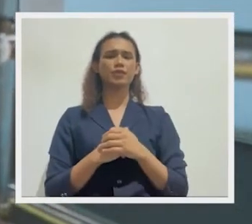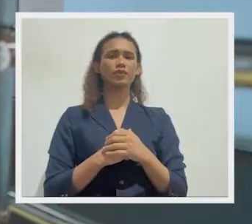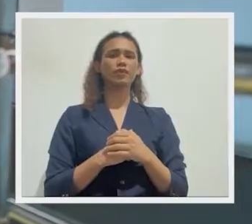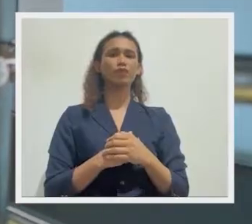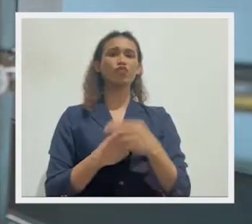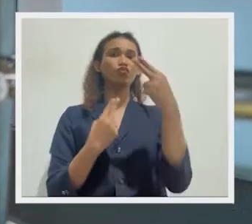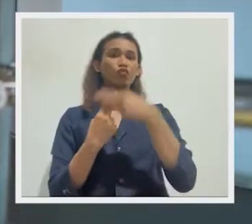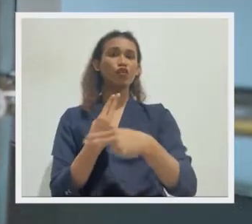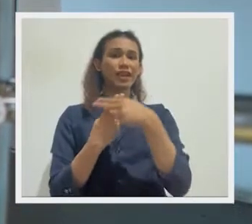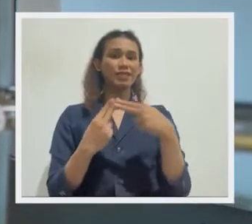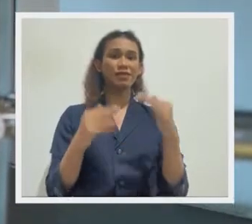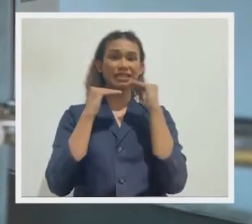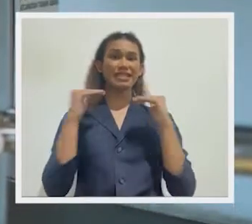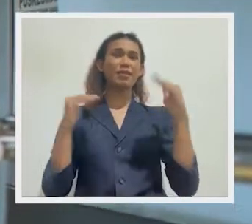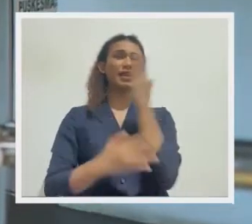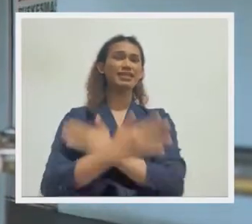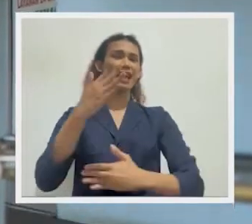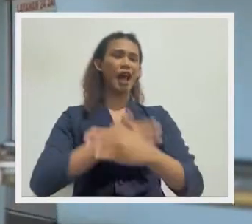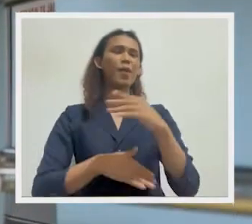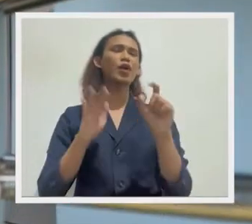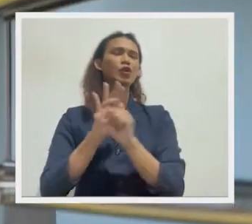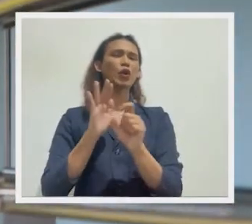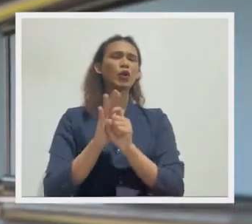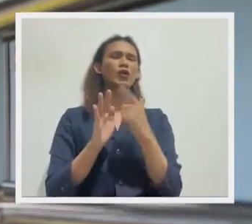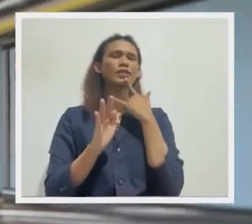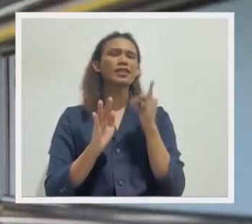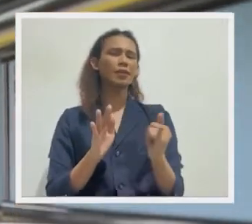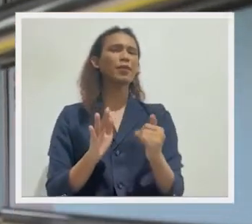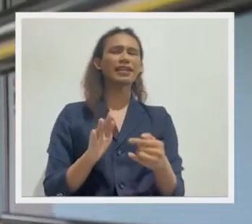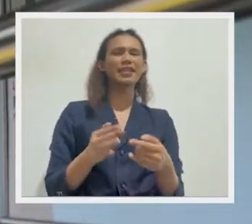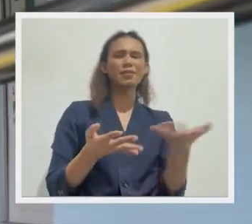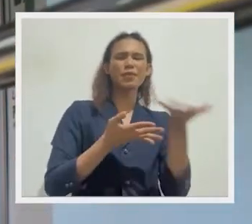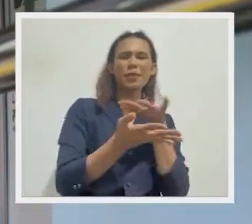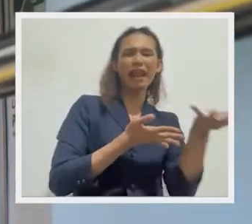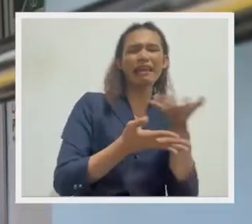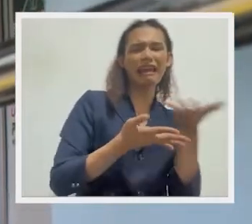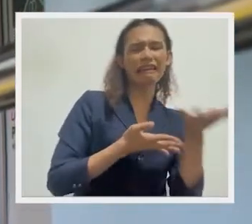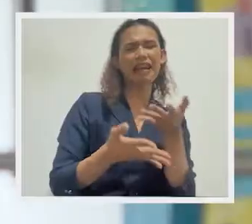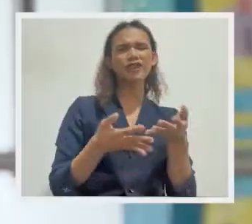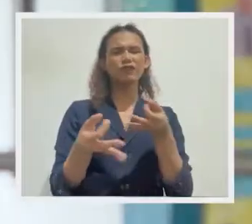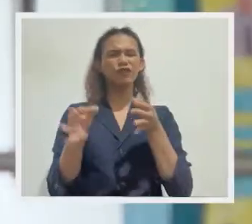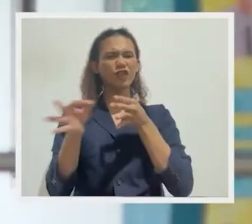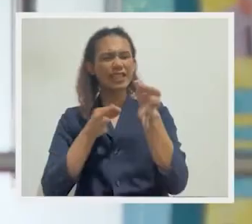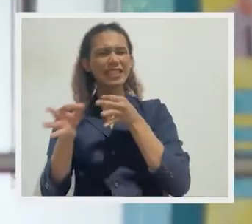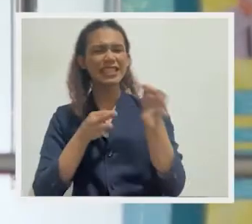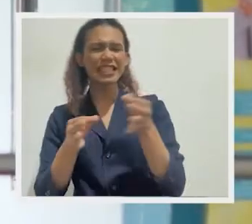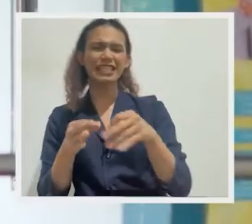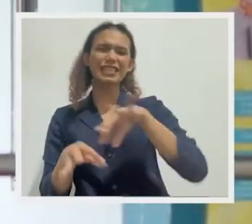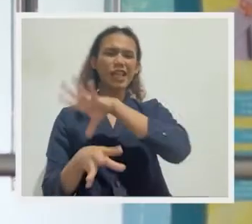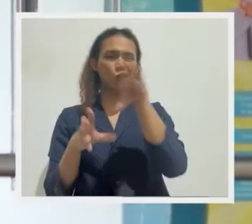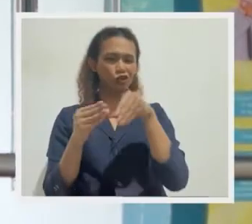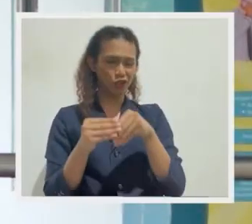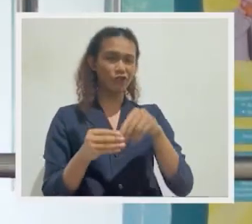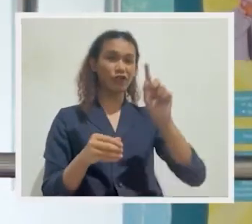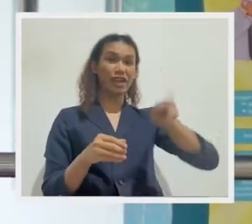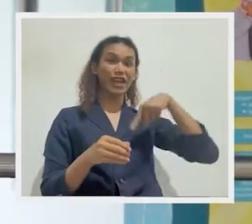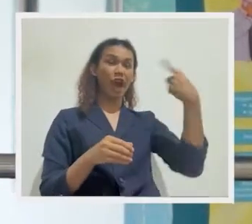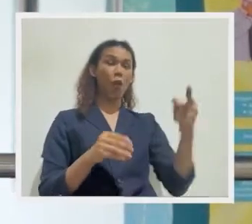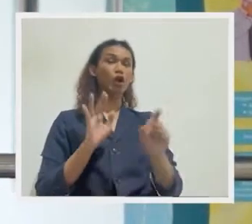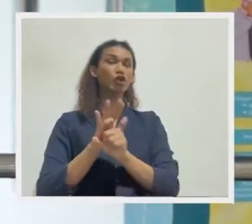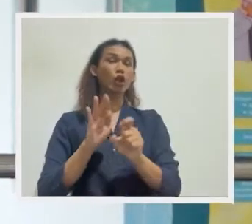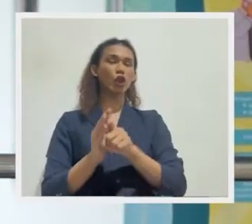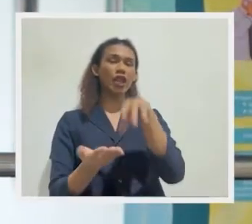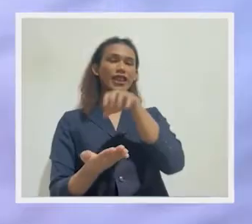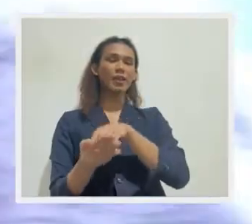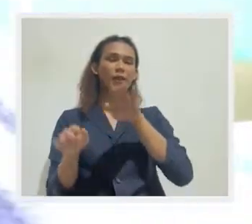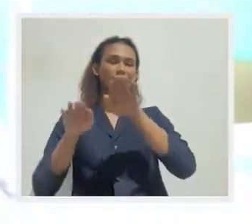Puskesmas yang ramah disabilitas akan menyediakan fasilitas dan pelayanan yang inklusif sejak memasuki area puskesmas, seperti dari